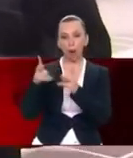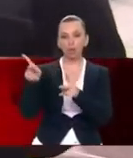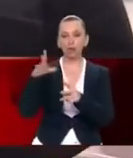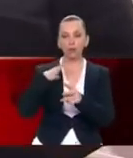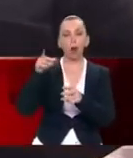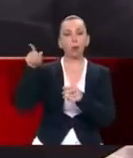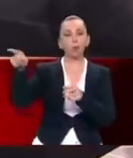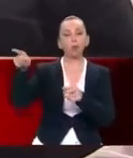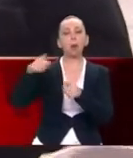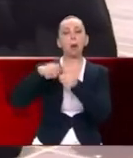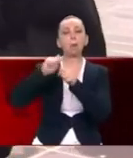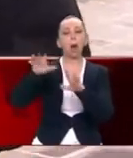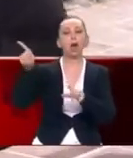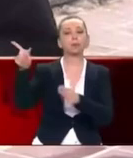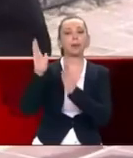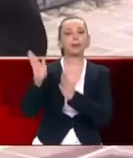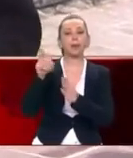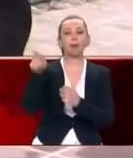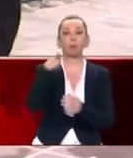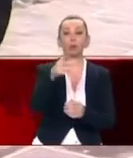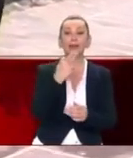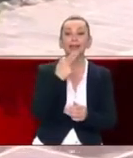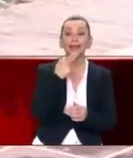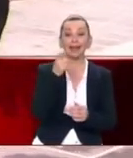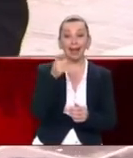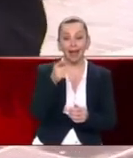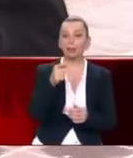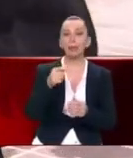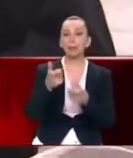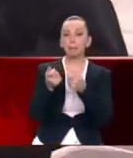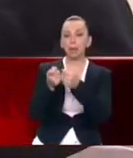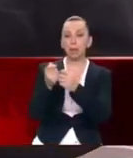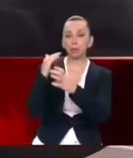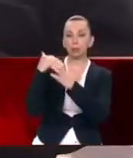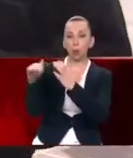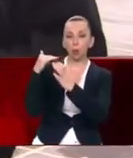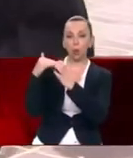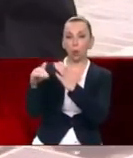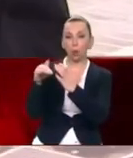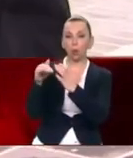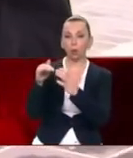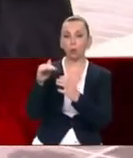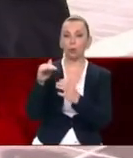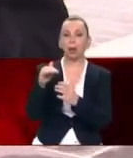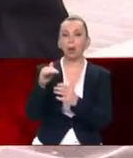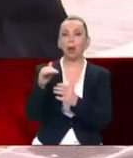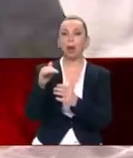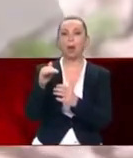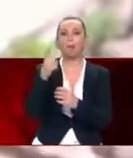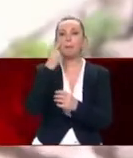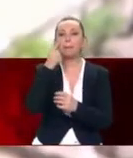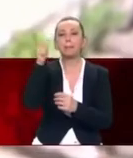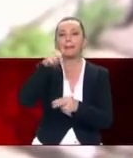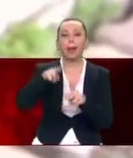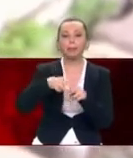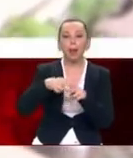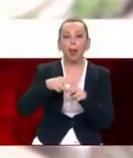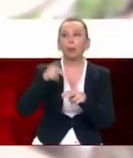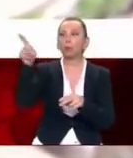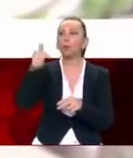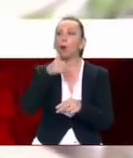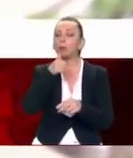vermeye devam ediyorlar. Aycan Hanım da başka hesaplardan da yazdı onlara. Yine aynı şekilde pazarlık yapıldı ve para istendi. Artık çok